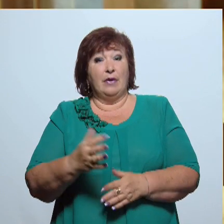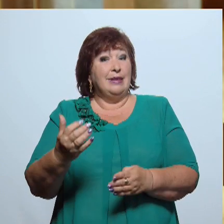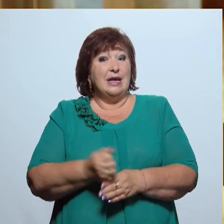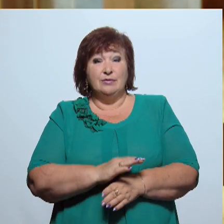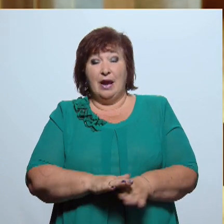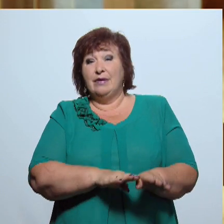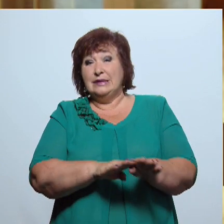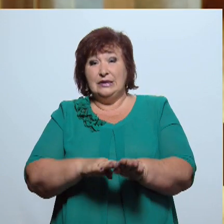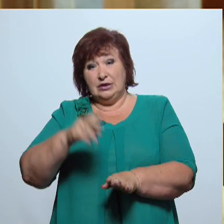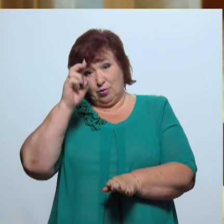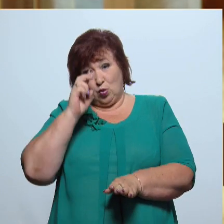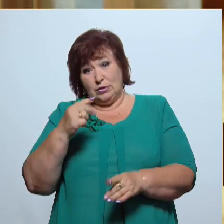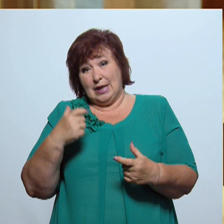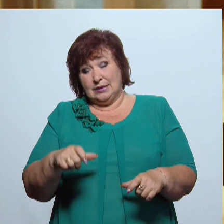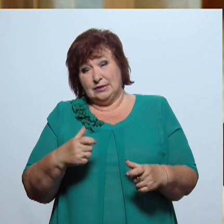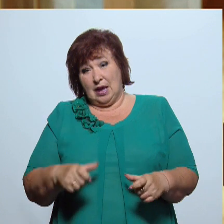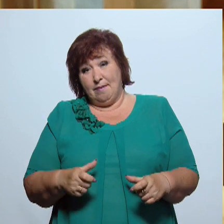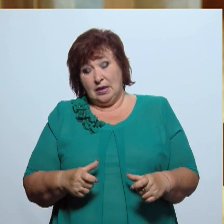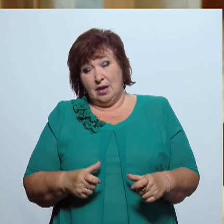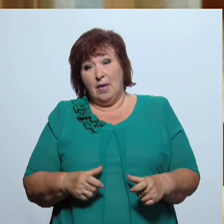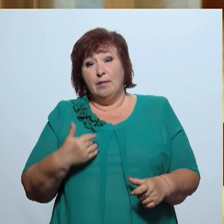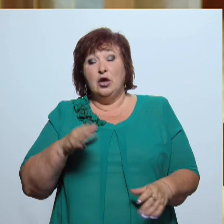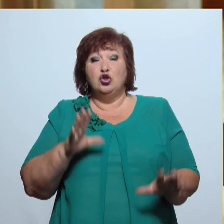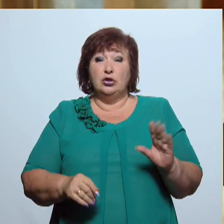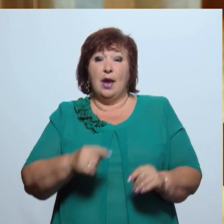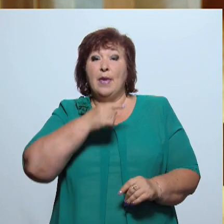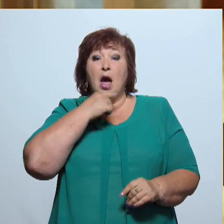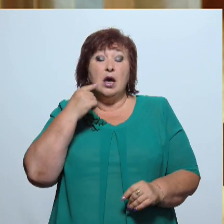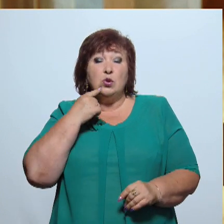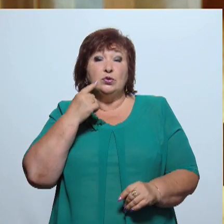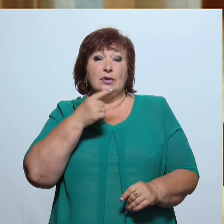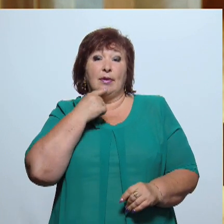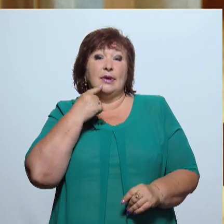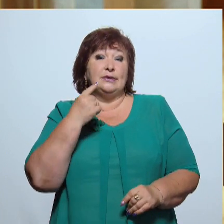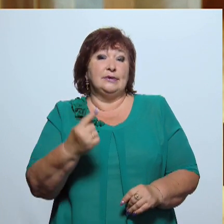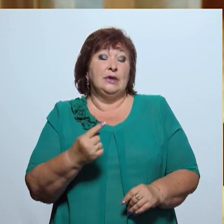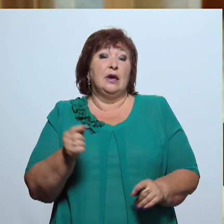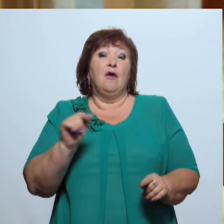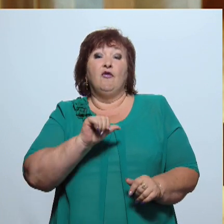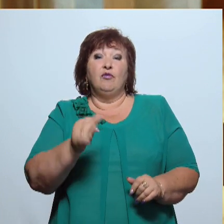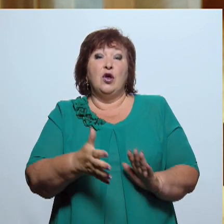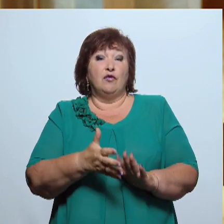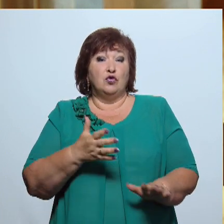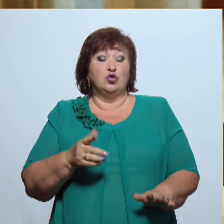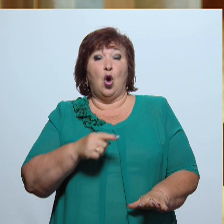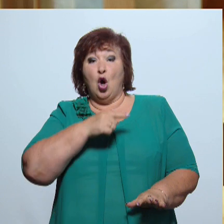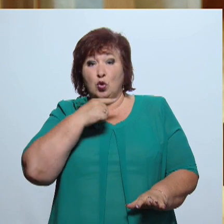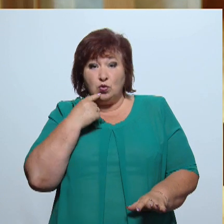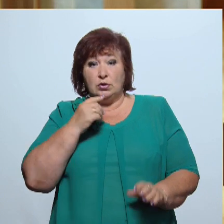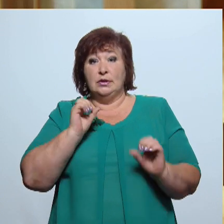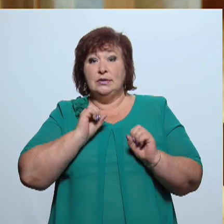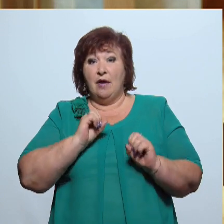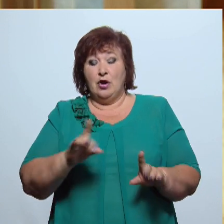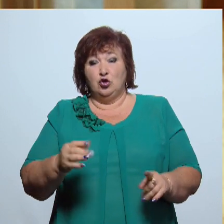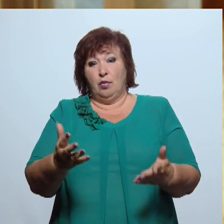единым госэкзаменом. Мы считаем русский язык в первую очередь, потому что именно русский язык сдавали для того, чтобы